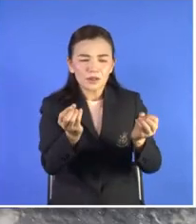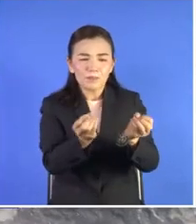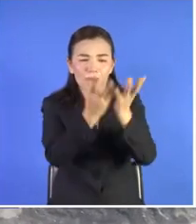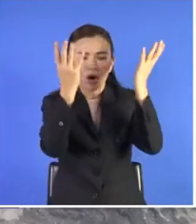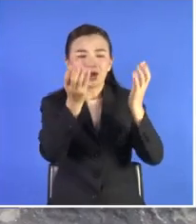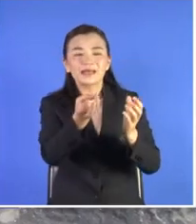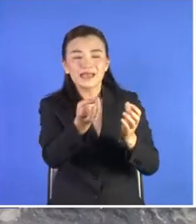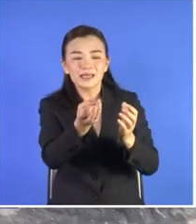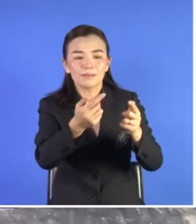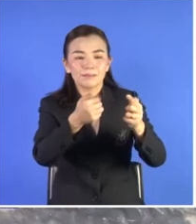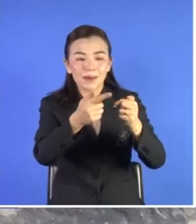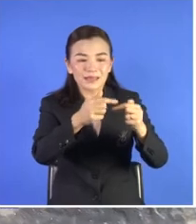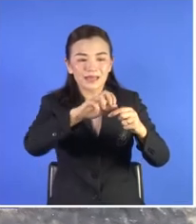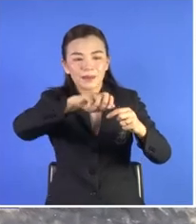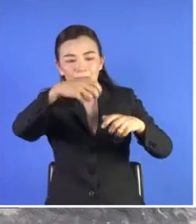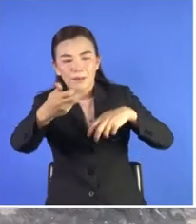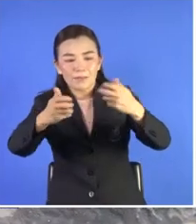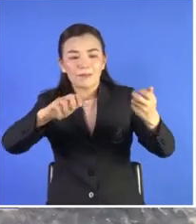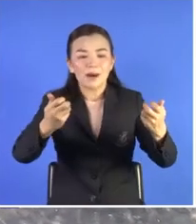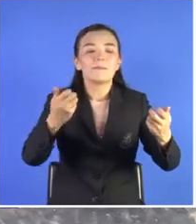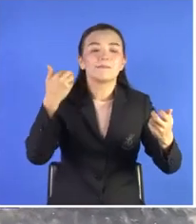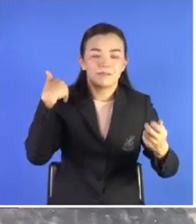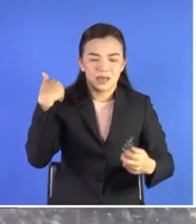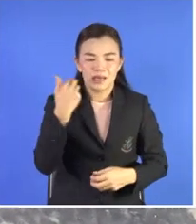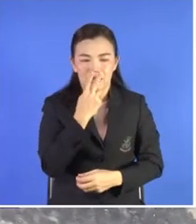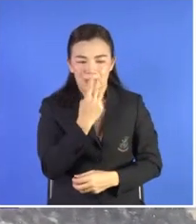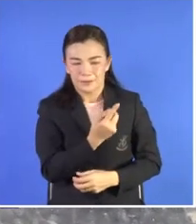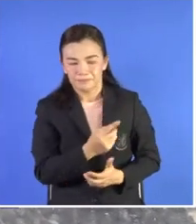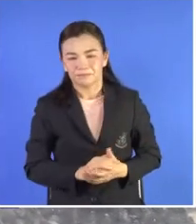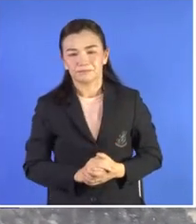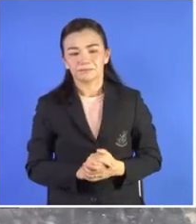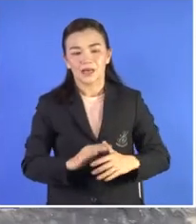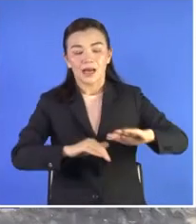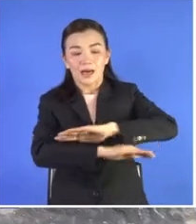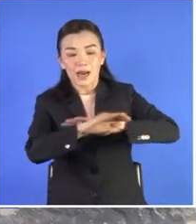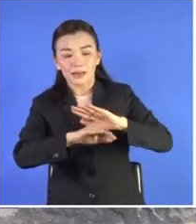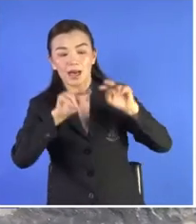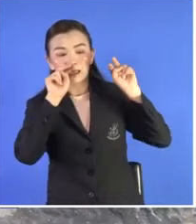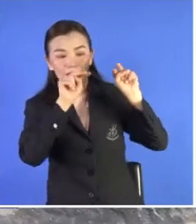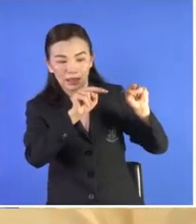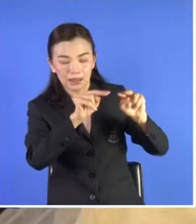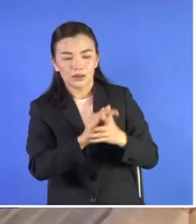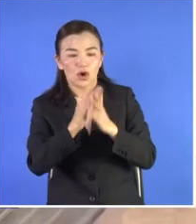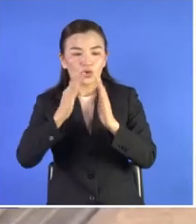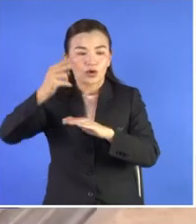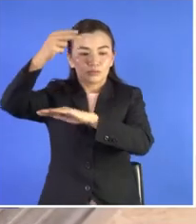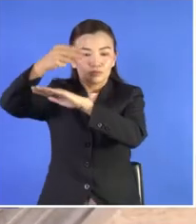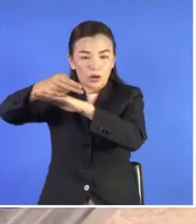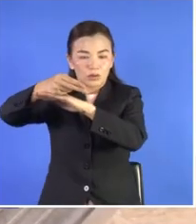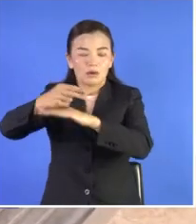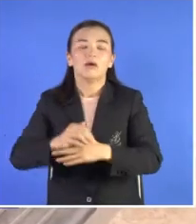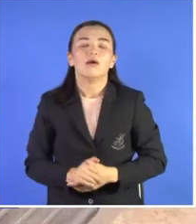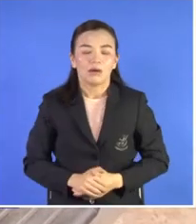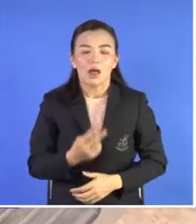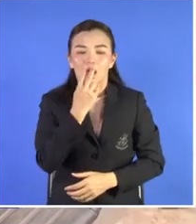วก็มีเศษพลาสติกที่เกิดจากลูกประทัดปิงปองเนี่ยตกอยู่สอบถามพยานตรวจสอบกล้องวงจรปิดพบว่ามีผู้ชายคนหนึ่งค่ะขี่มอเตอร์ไ